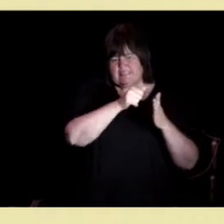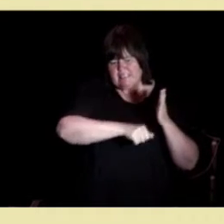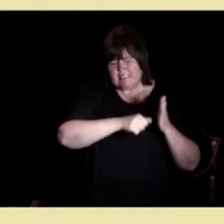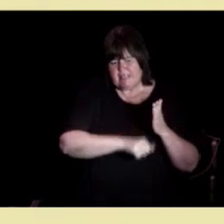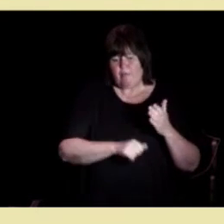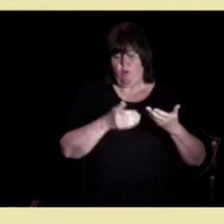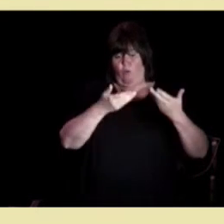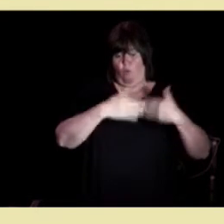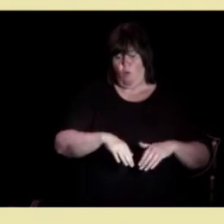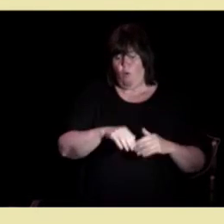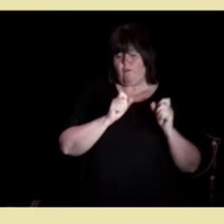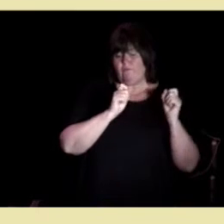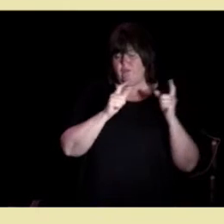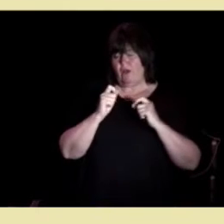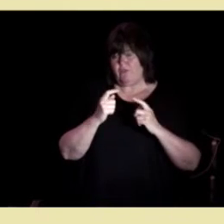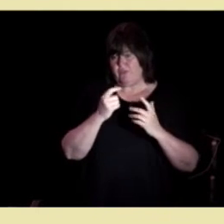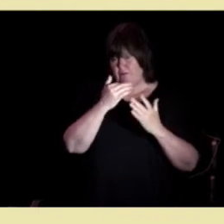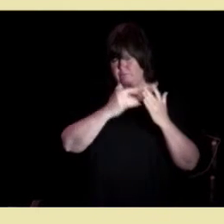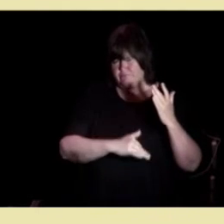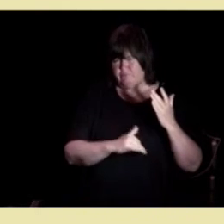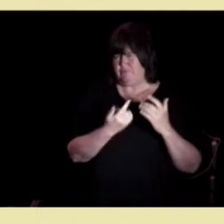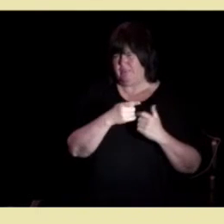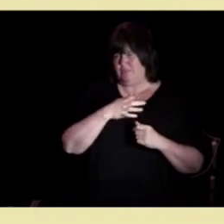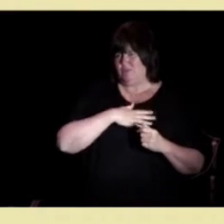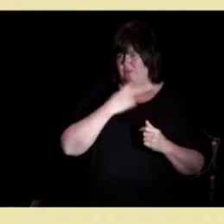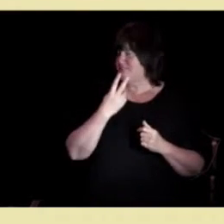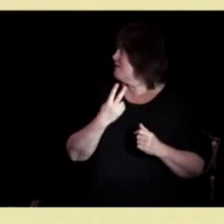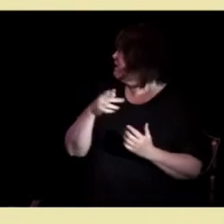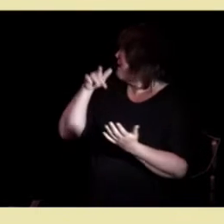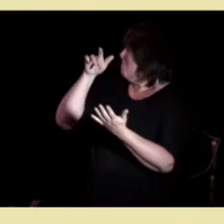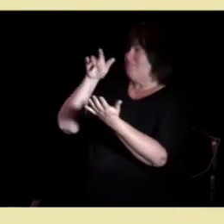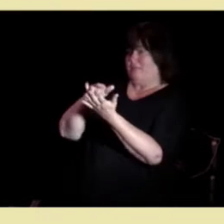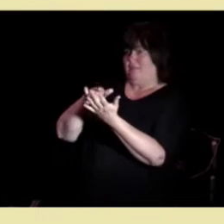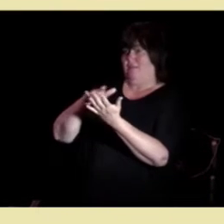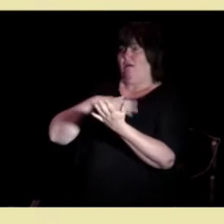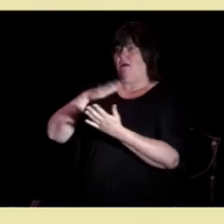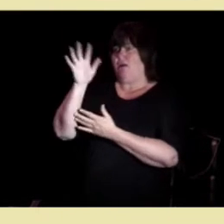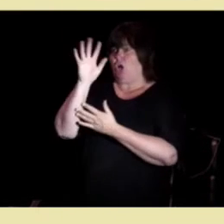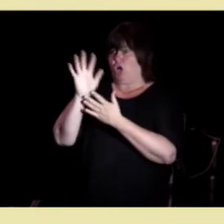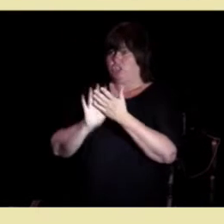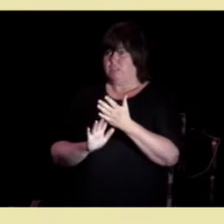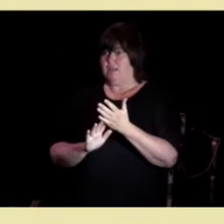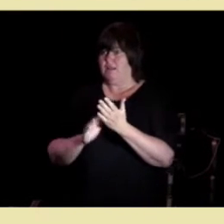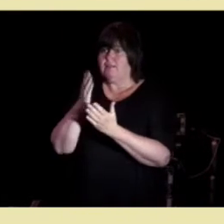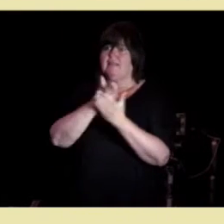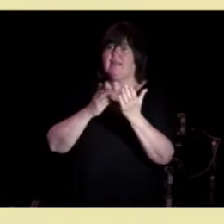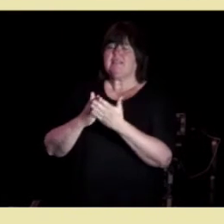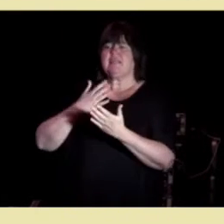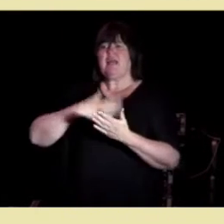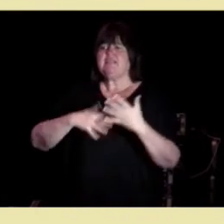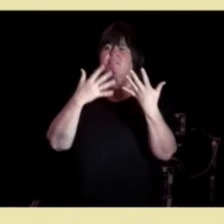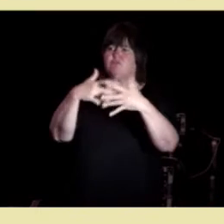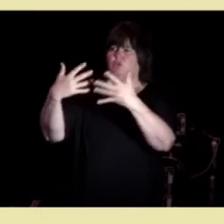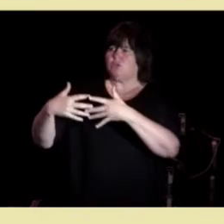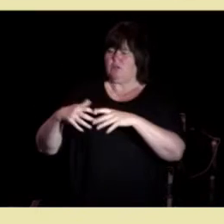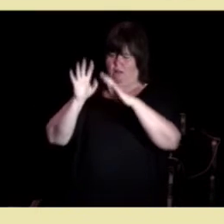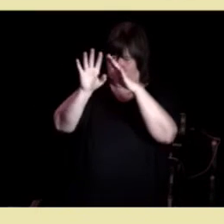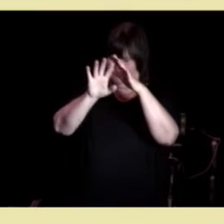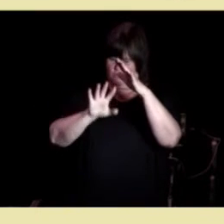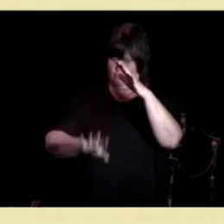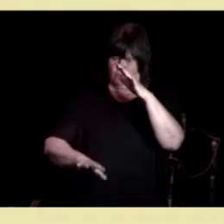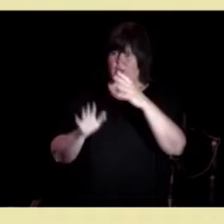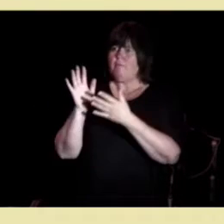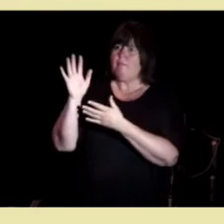det. I midten er selve kartet, inndelt i helseforetaksområder med fargegradering